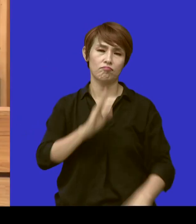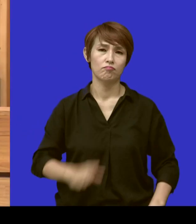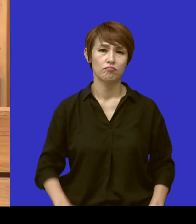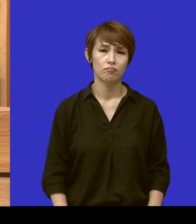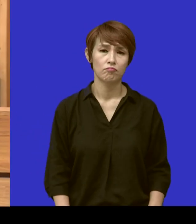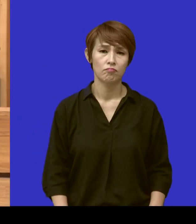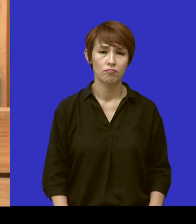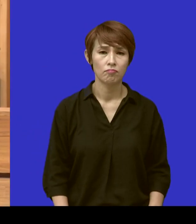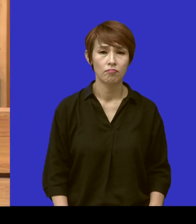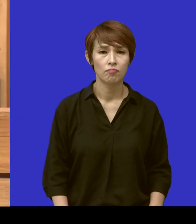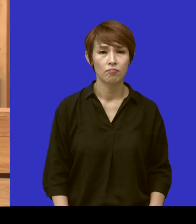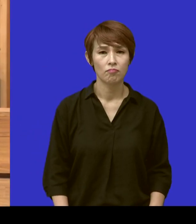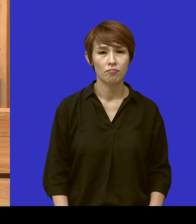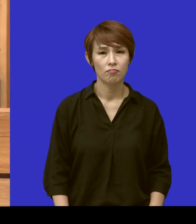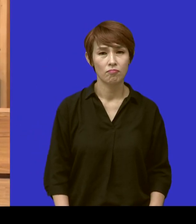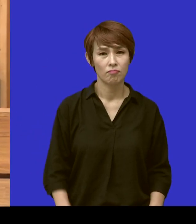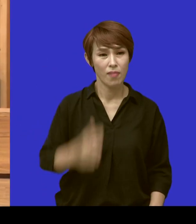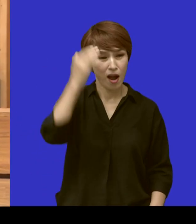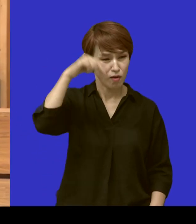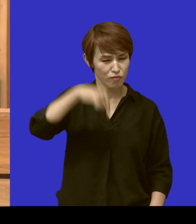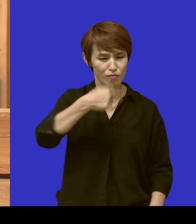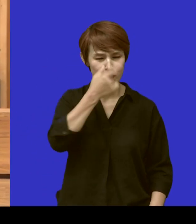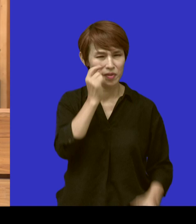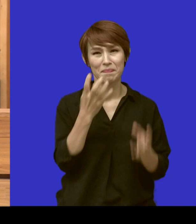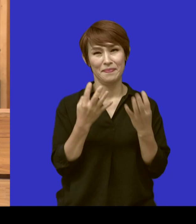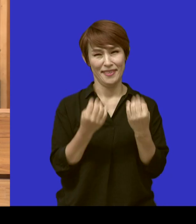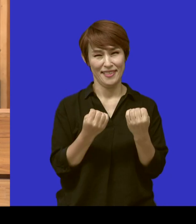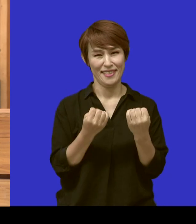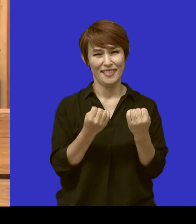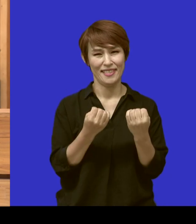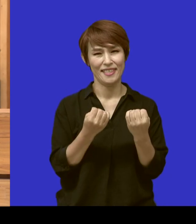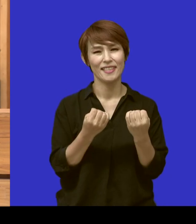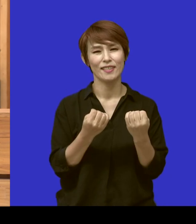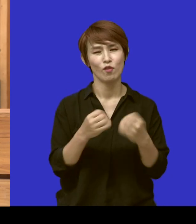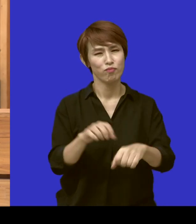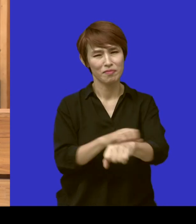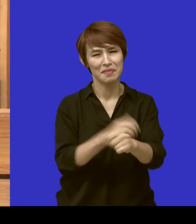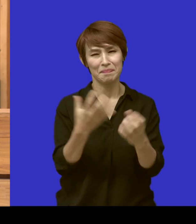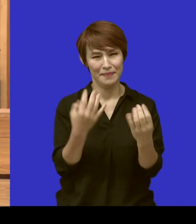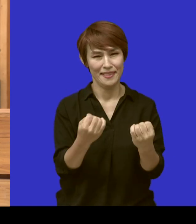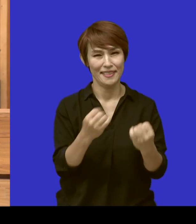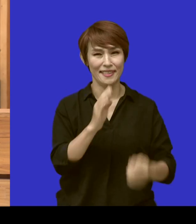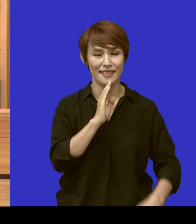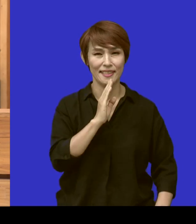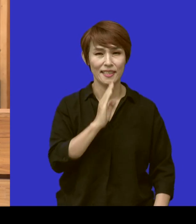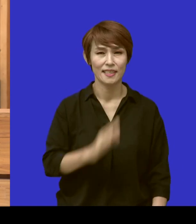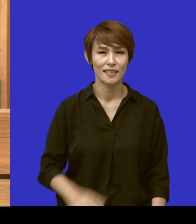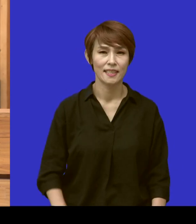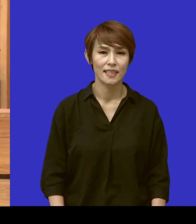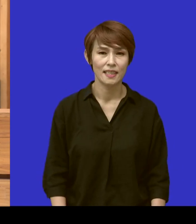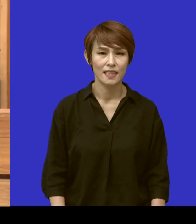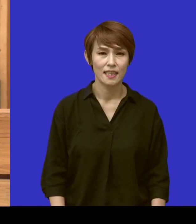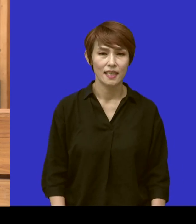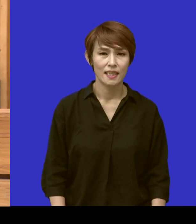우리는 부족한 것이 너무 많죠. 그죠. 아직도 불편함이 너무 많고 특히 너무 법을 통해서도